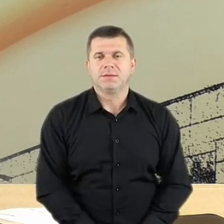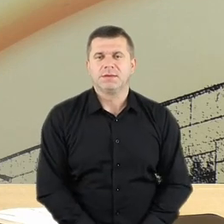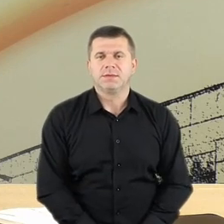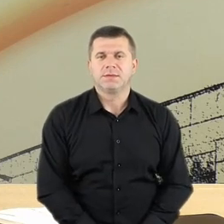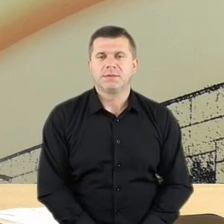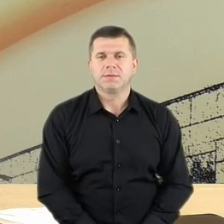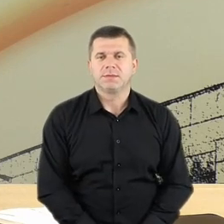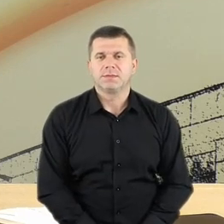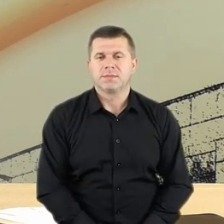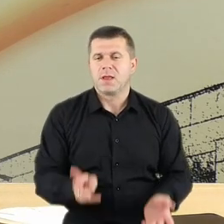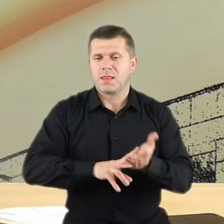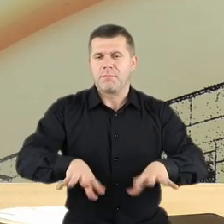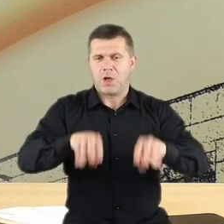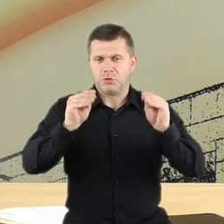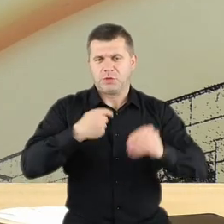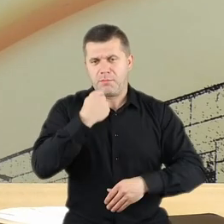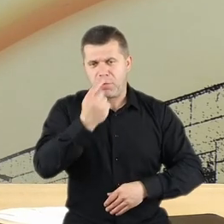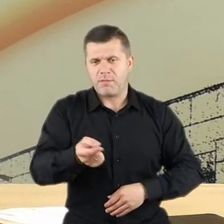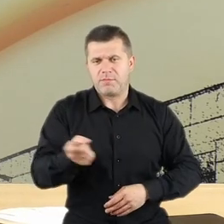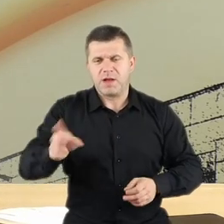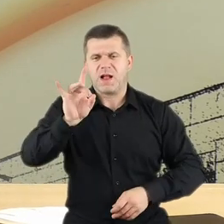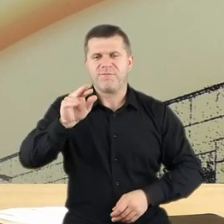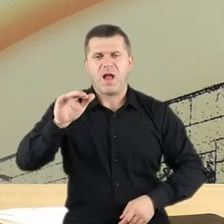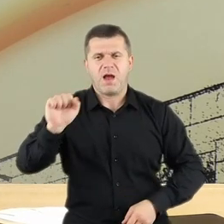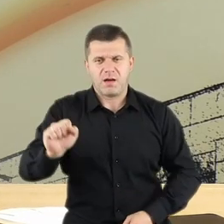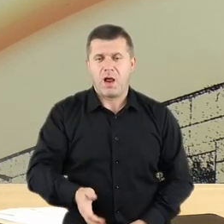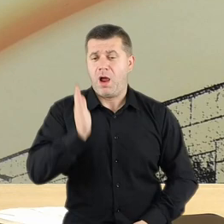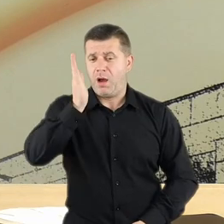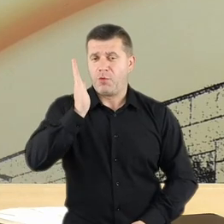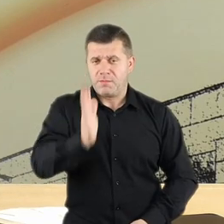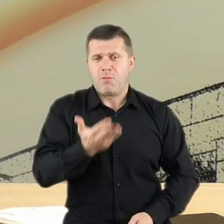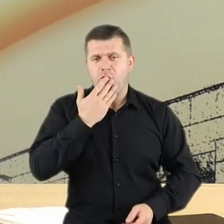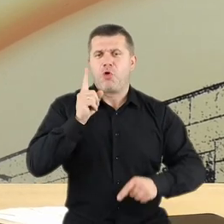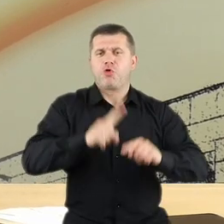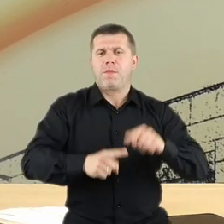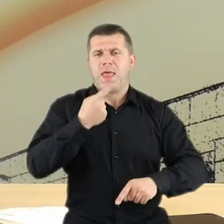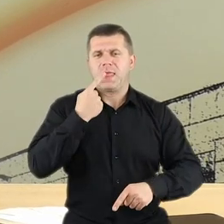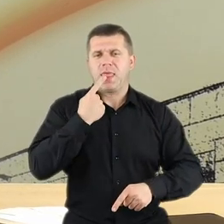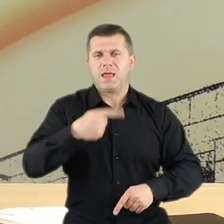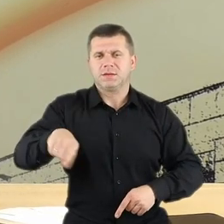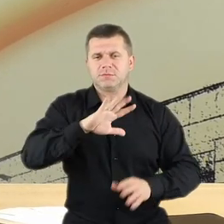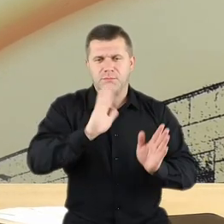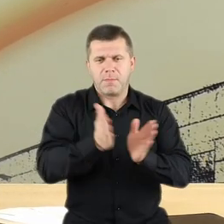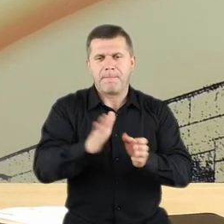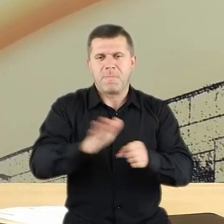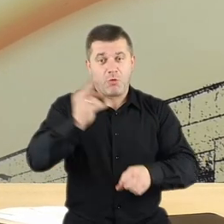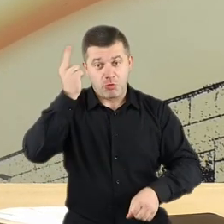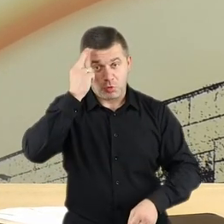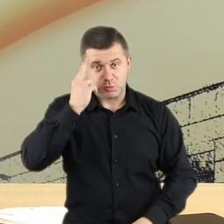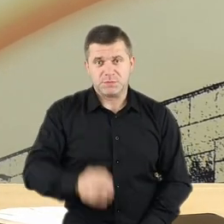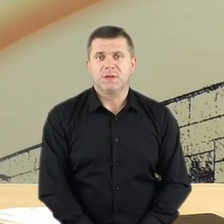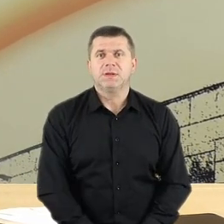tak na początku powiem Trochę gwarą a później to już będę mówić normalnym językiem żebyście mnie zrozumieli